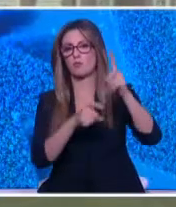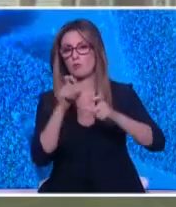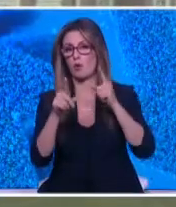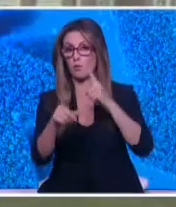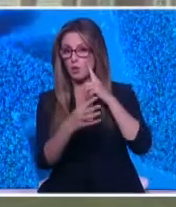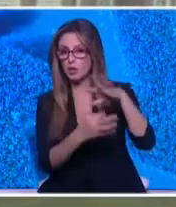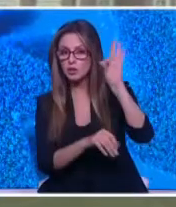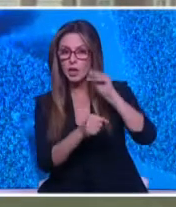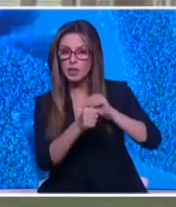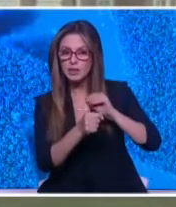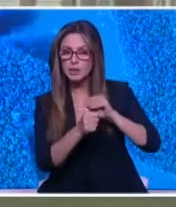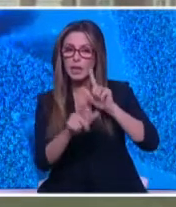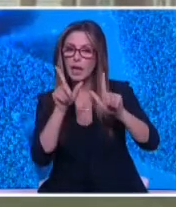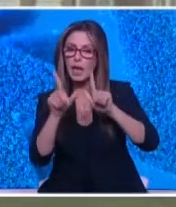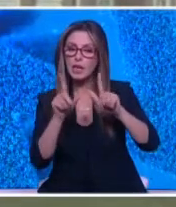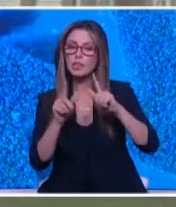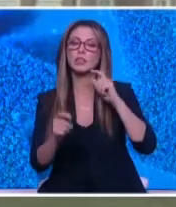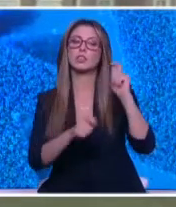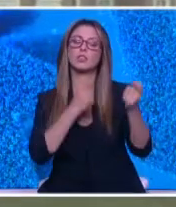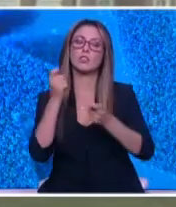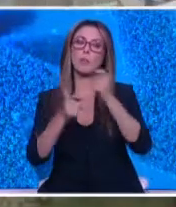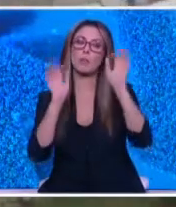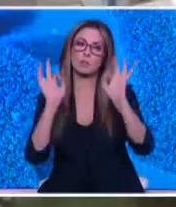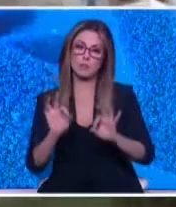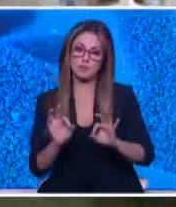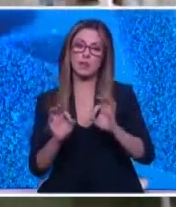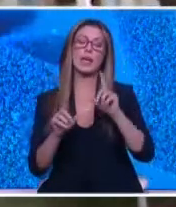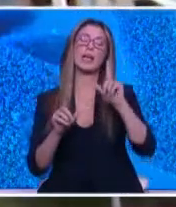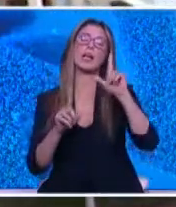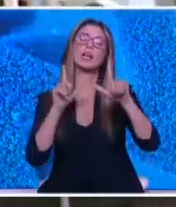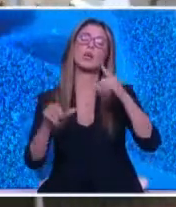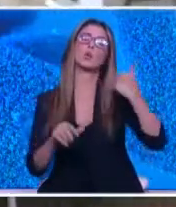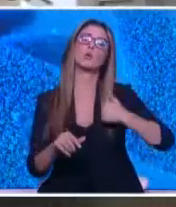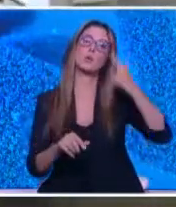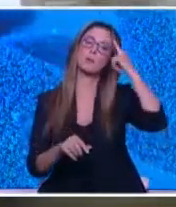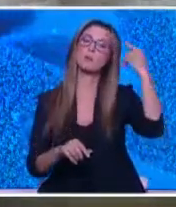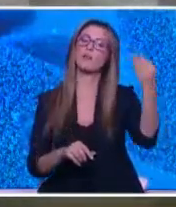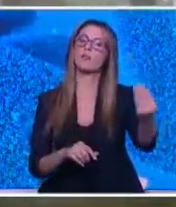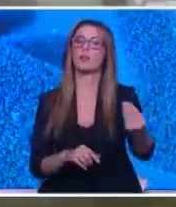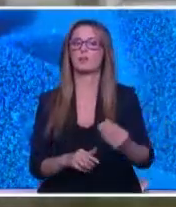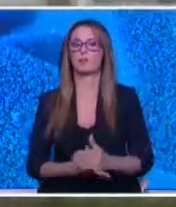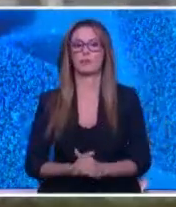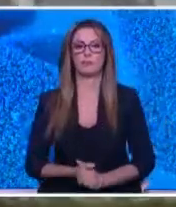Bu kişiler hakkında gerekli işlem başlatılması için ilgili kurumlara bilgiler aktarılıyor.